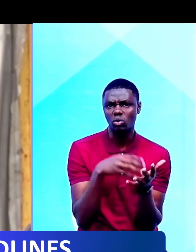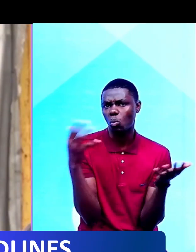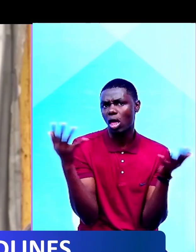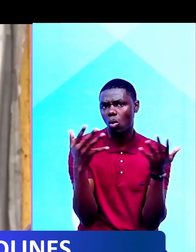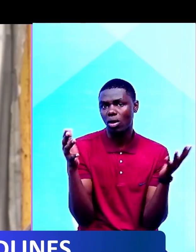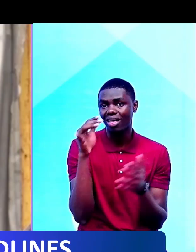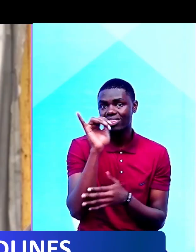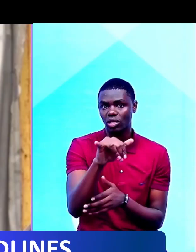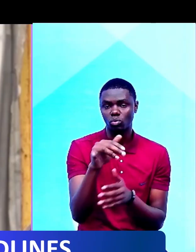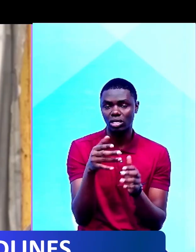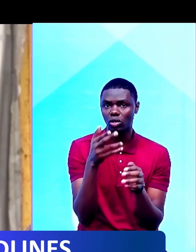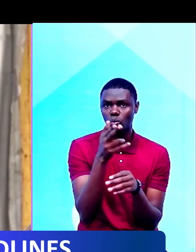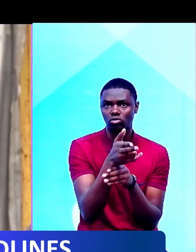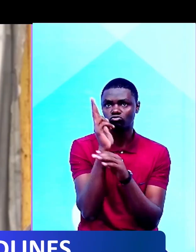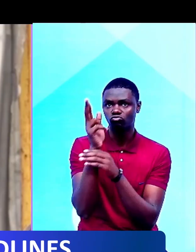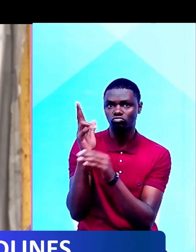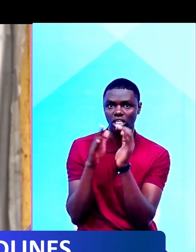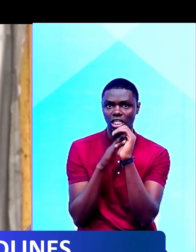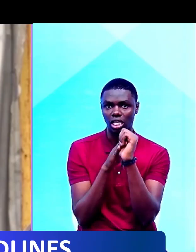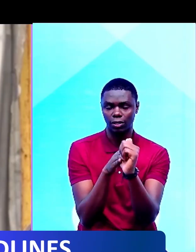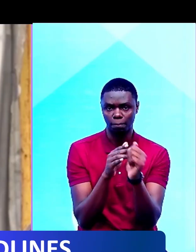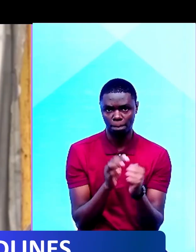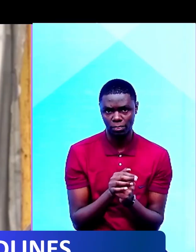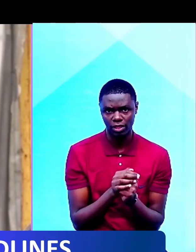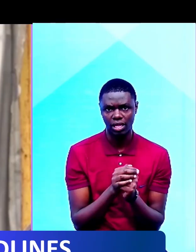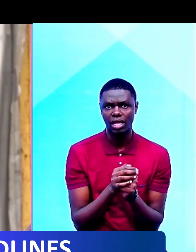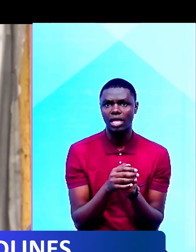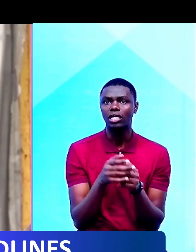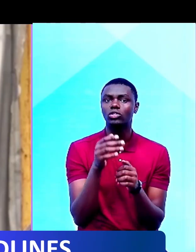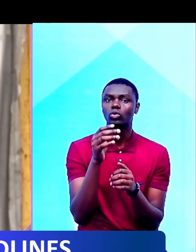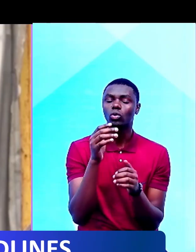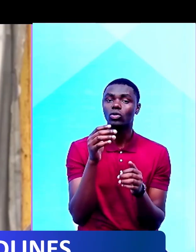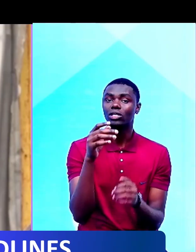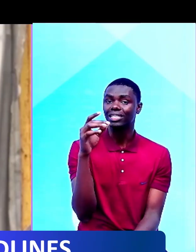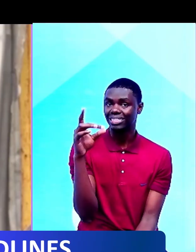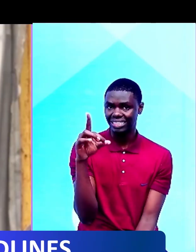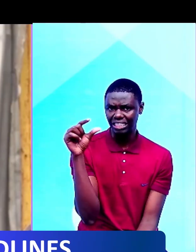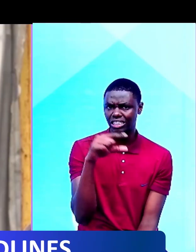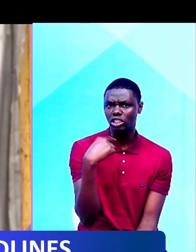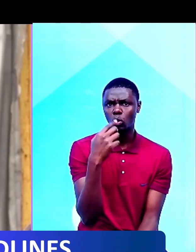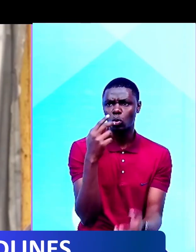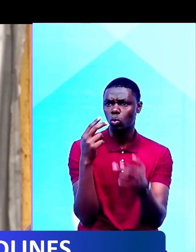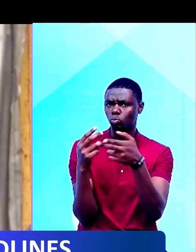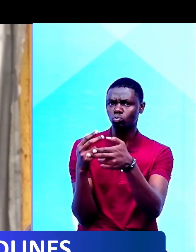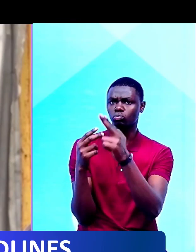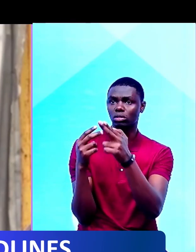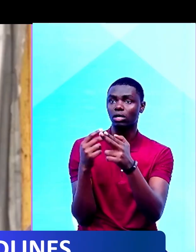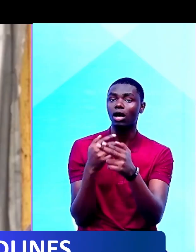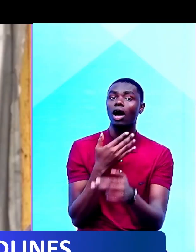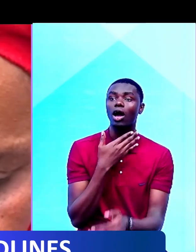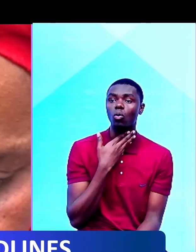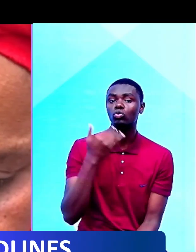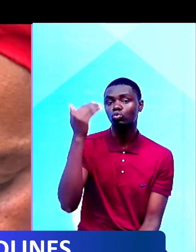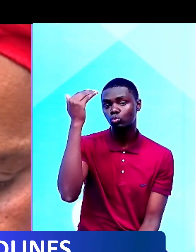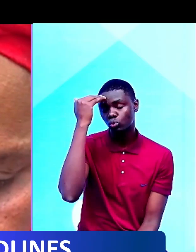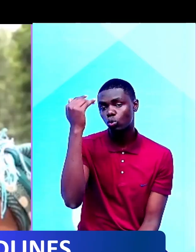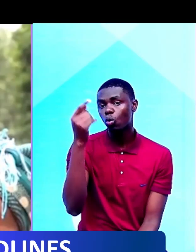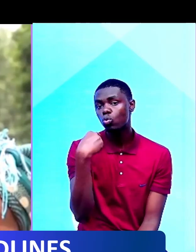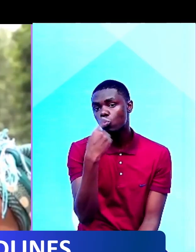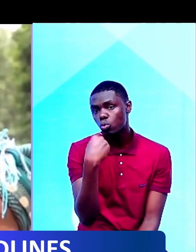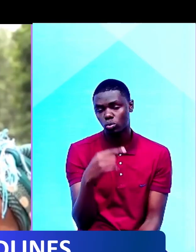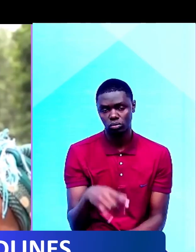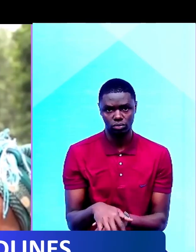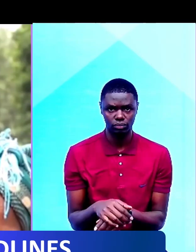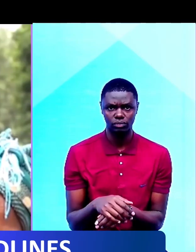ili mshoot. Sasa mwenye alikuwa kwa hiyo DJ mwenye alimshoot ndio mimi naweza taka tujue ni nani. Hao